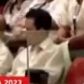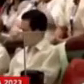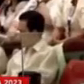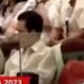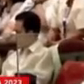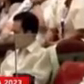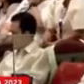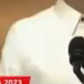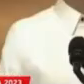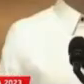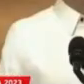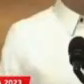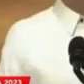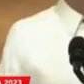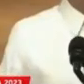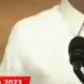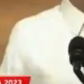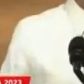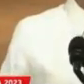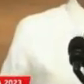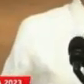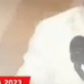tatak ng kanyang administrasyon.